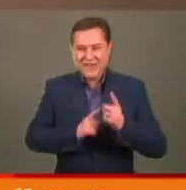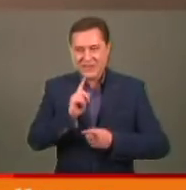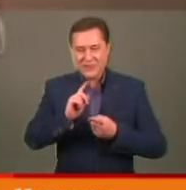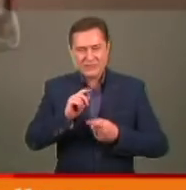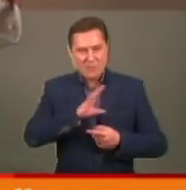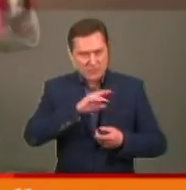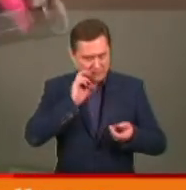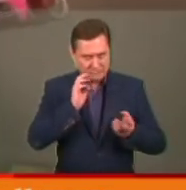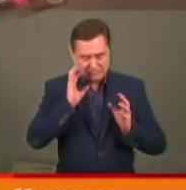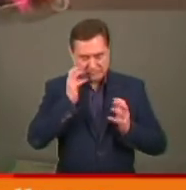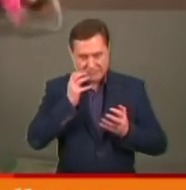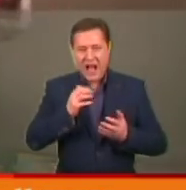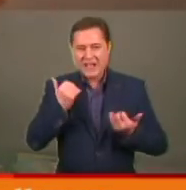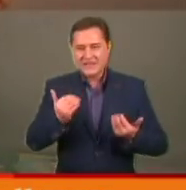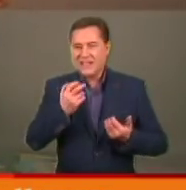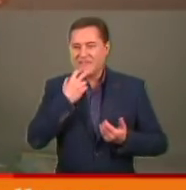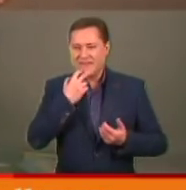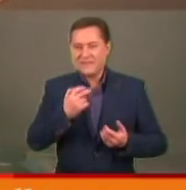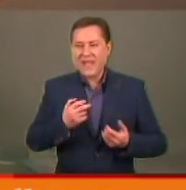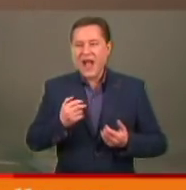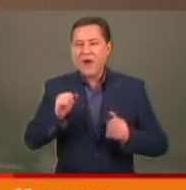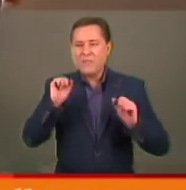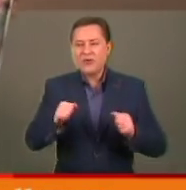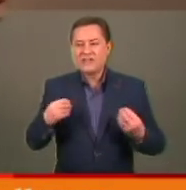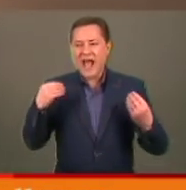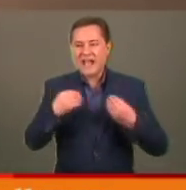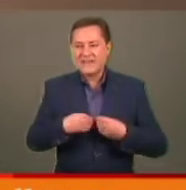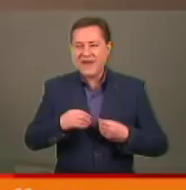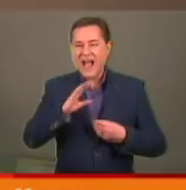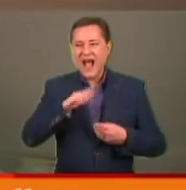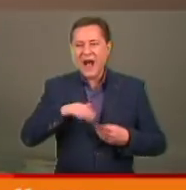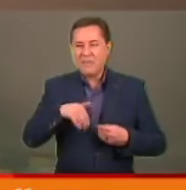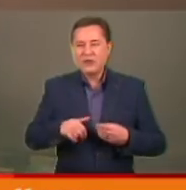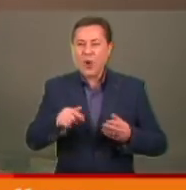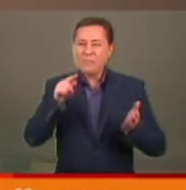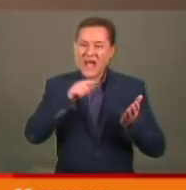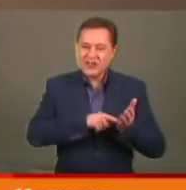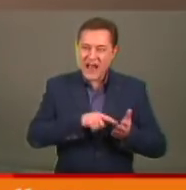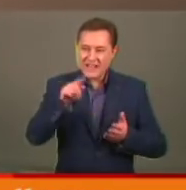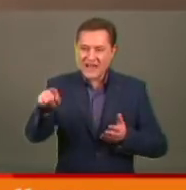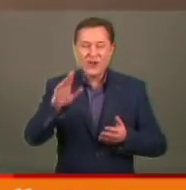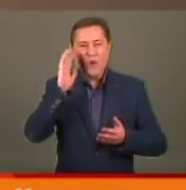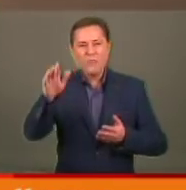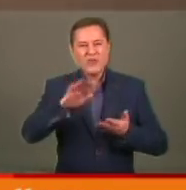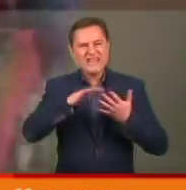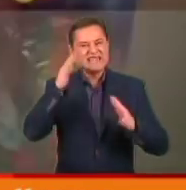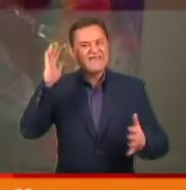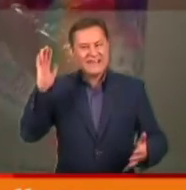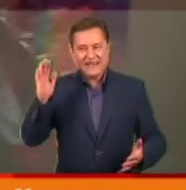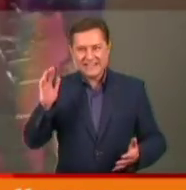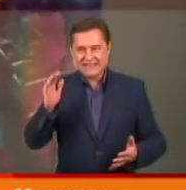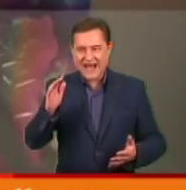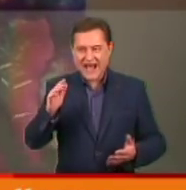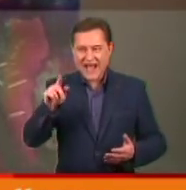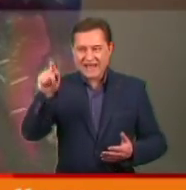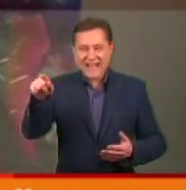Потім, коли буде цей хвост на неї одягти, а потім нажати на неї, і вона буде світитися. Ось сюди,